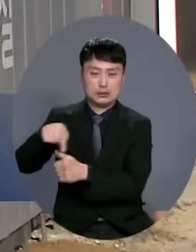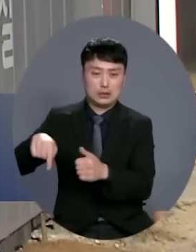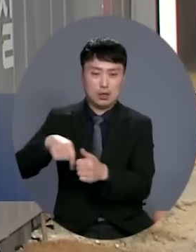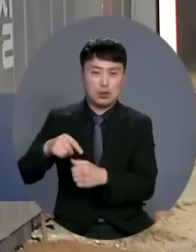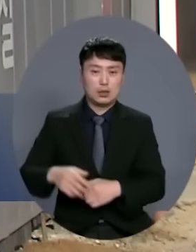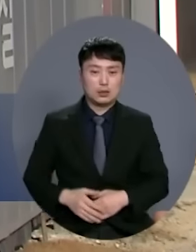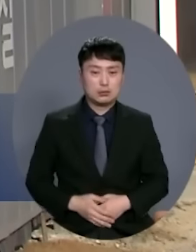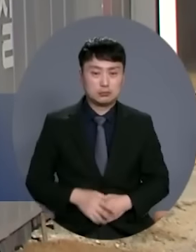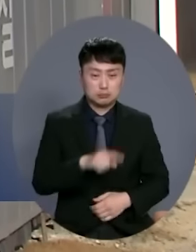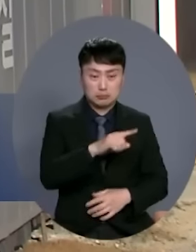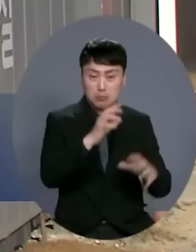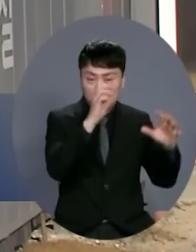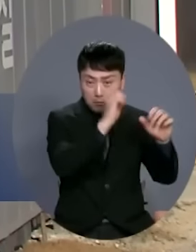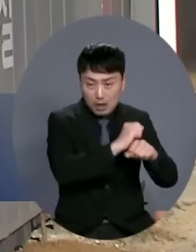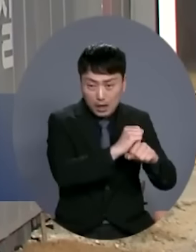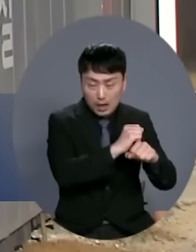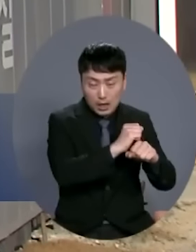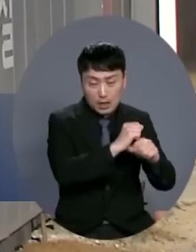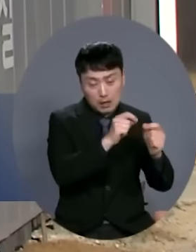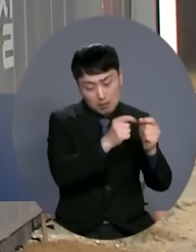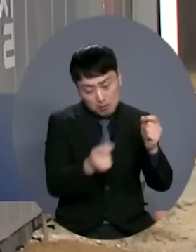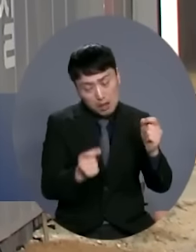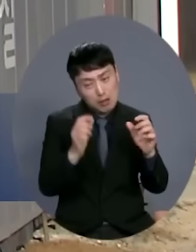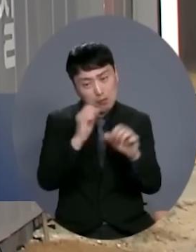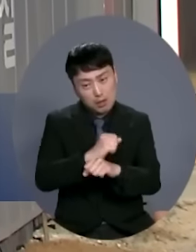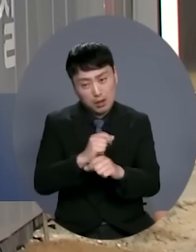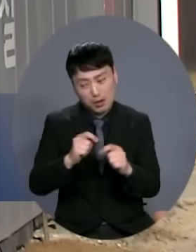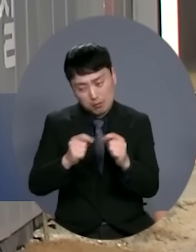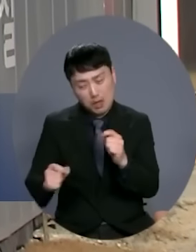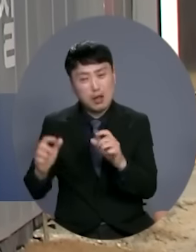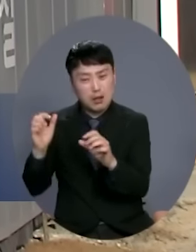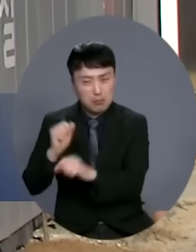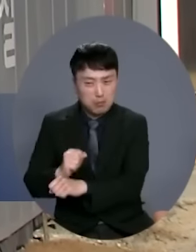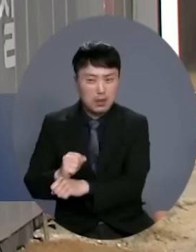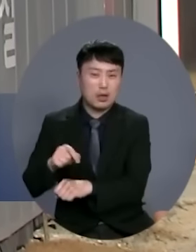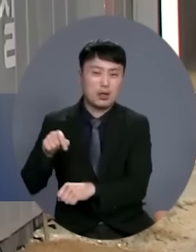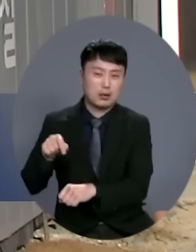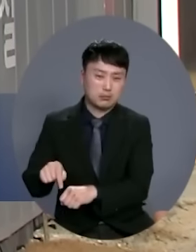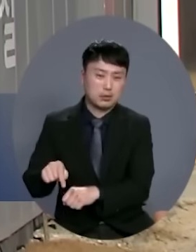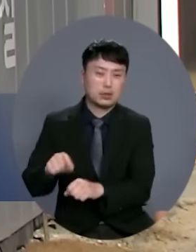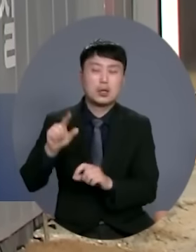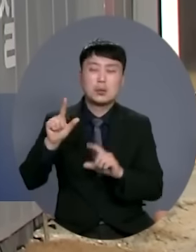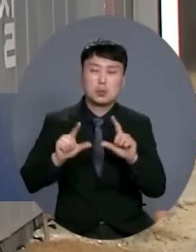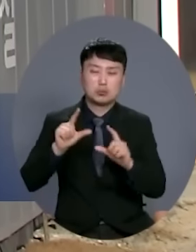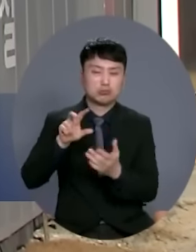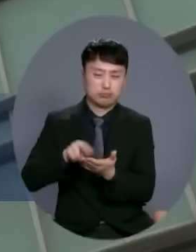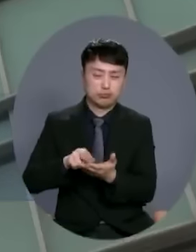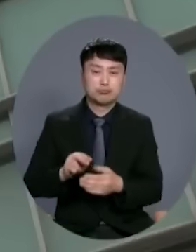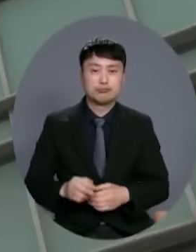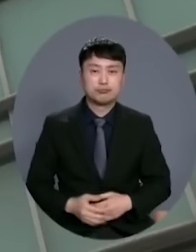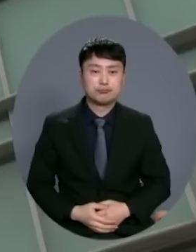하나만의 흔들림으로 해서 대구 전 지역의 업체들이 흔들린다는 게 사실 구조적인 문제고.